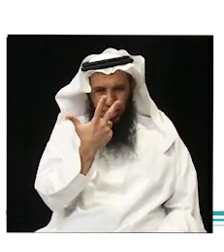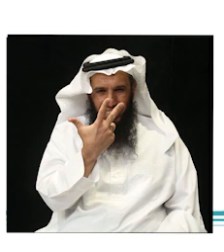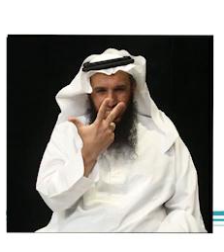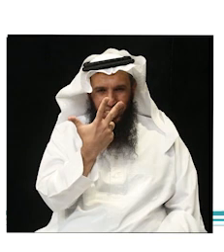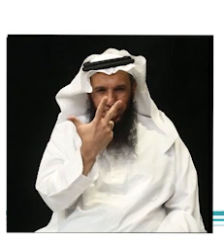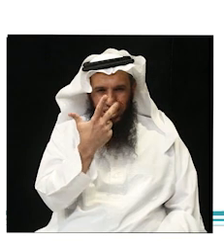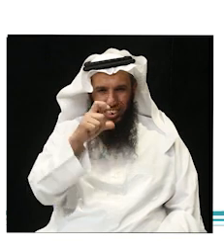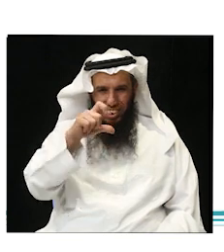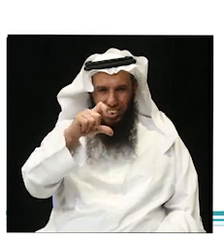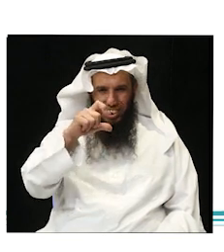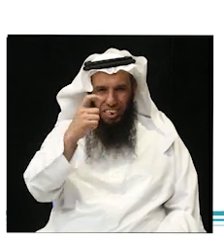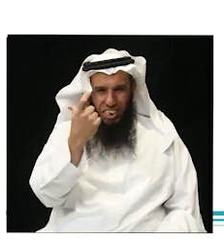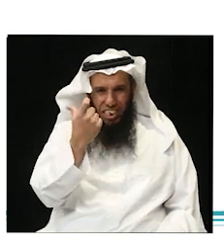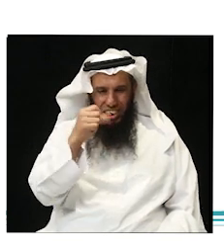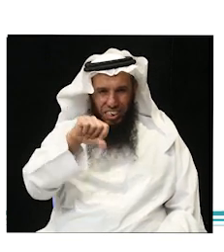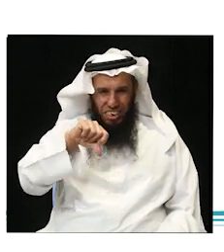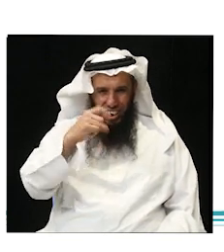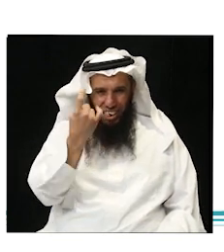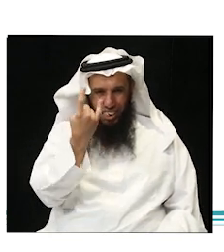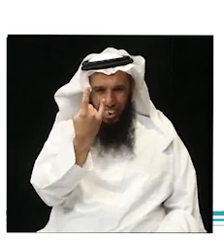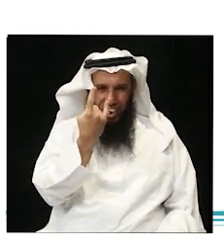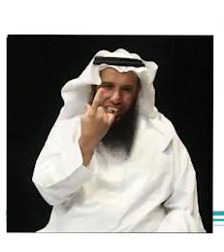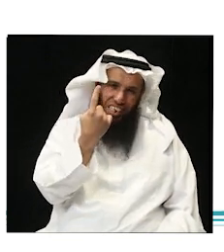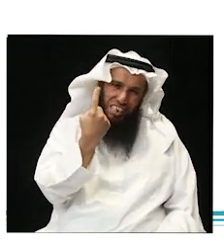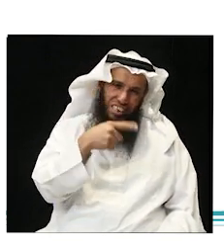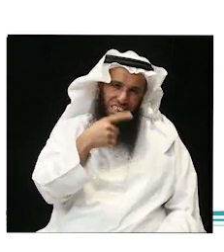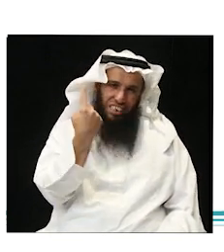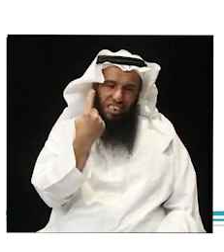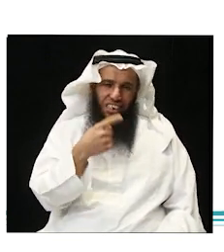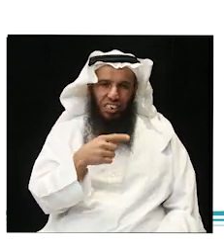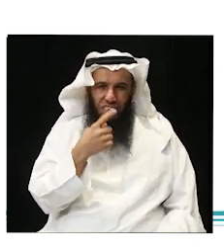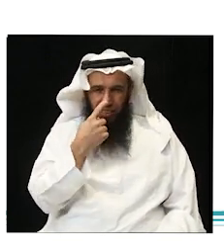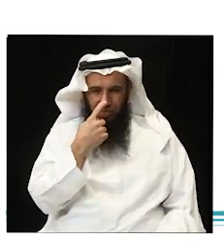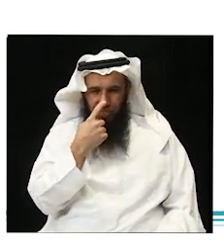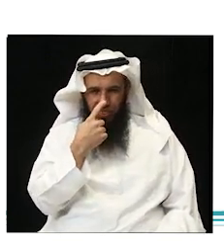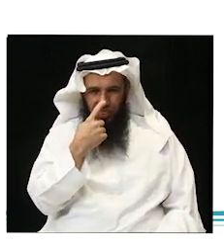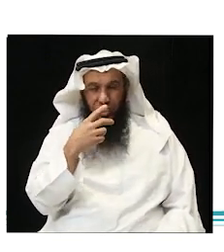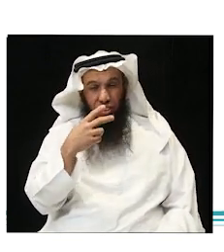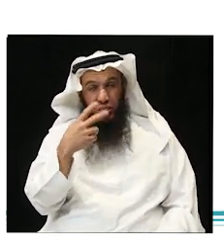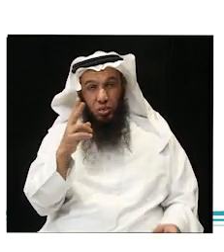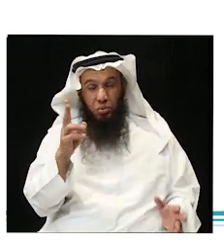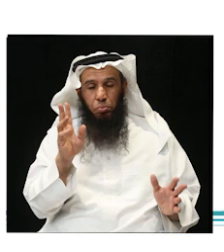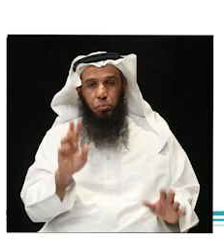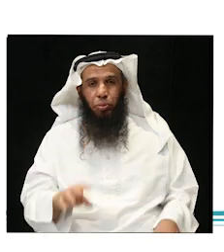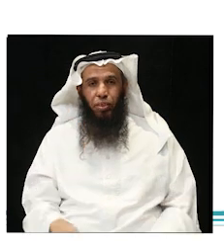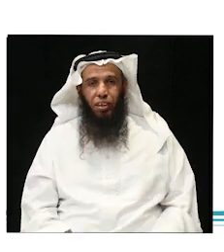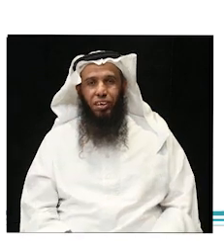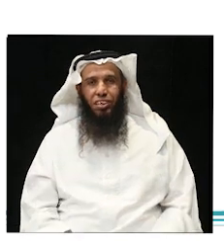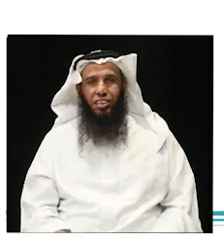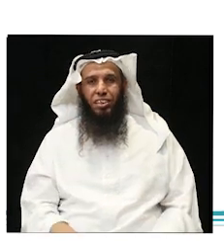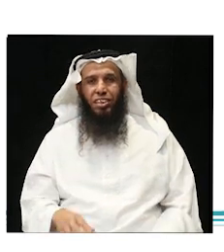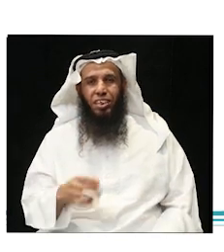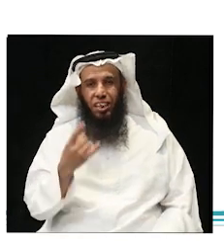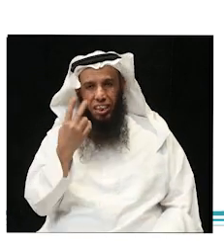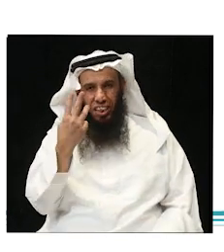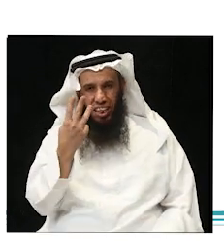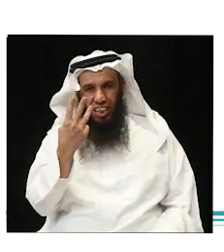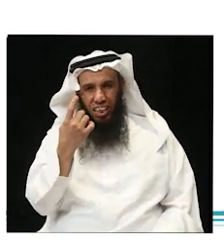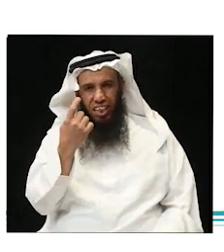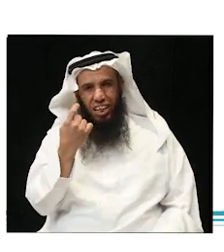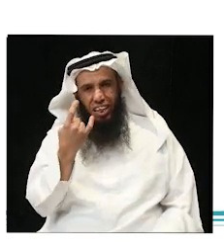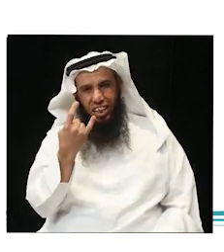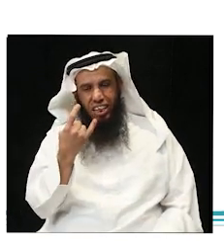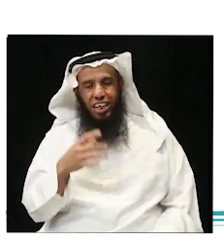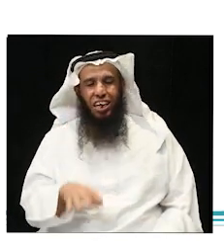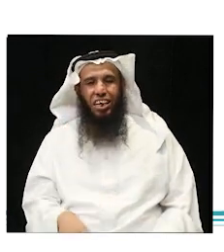7 و8 و9 و11، ثم بعد ذلك نأخذ العبادات الظاهرة سنأخذ فيها الدرس الثالث عشر، الدرس